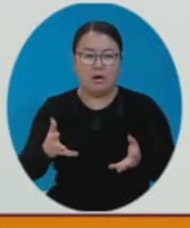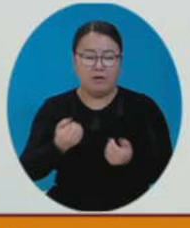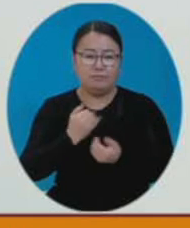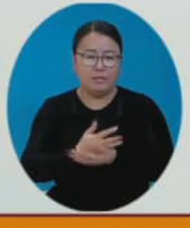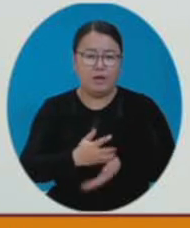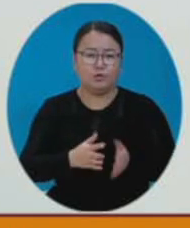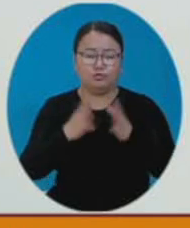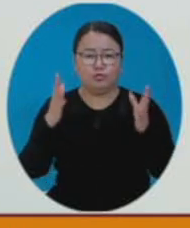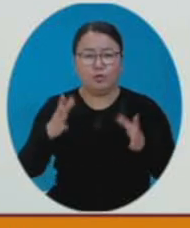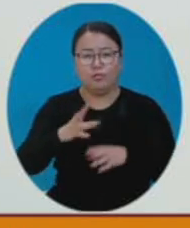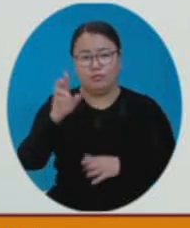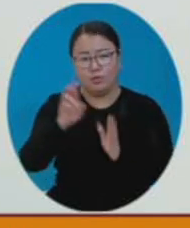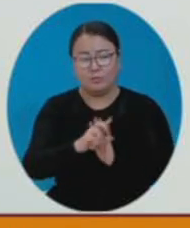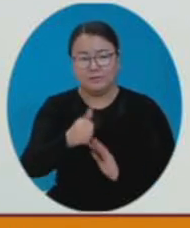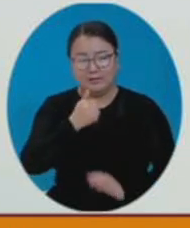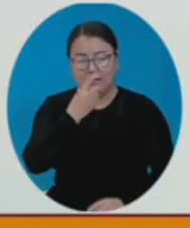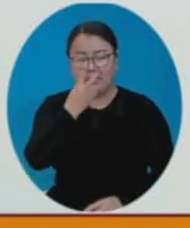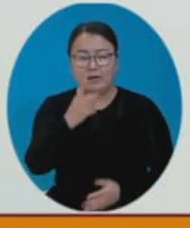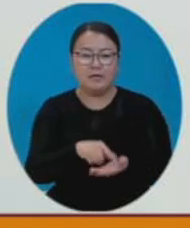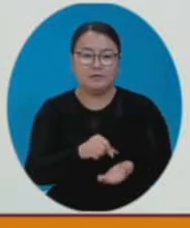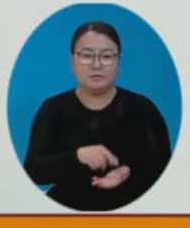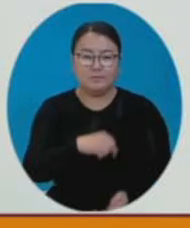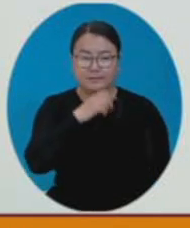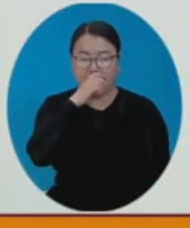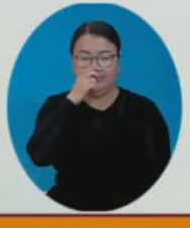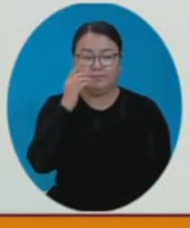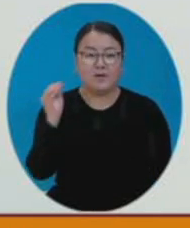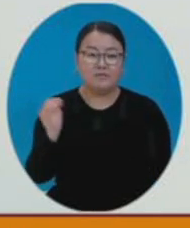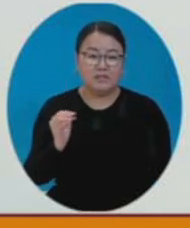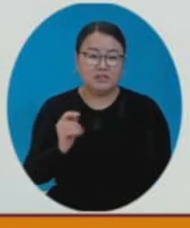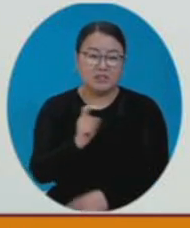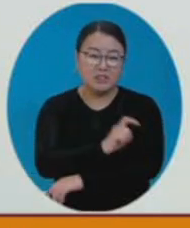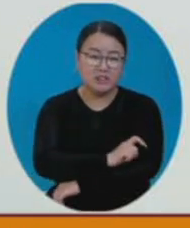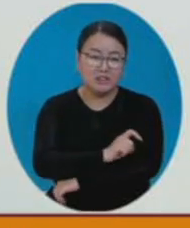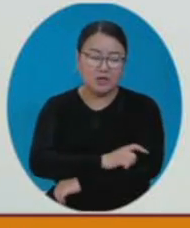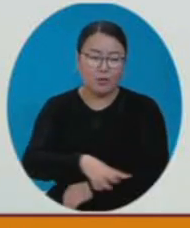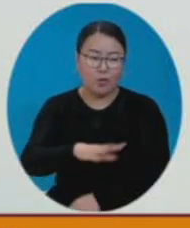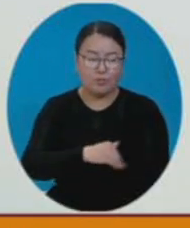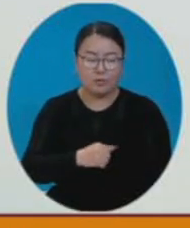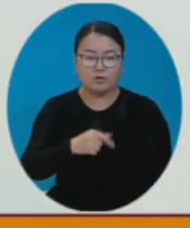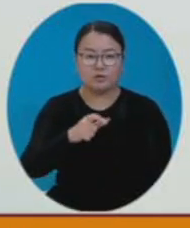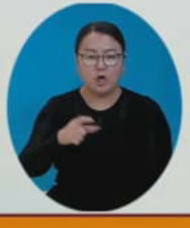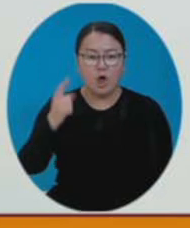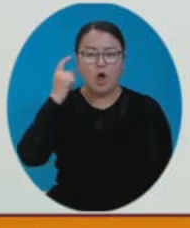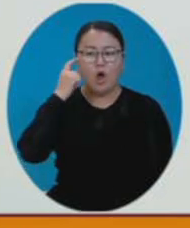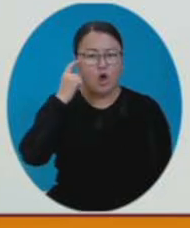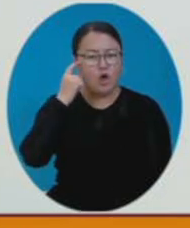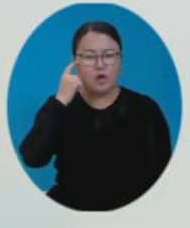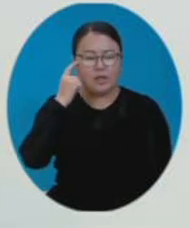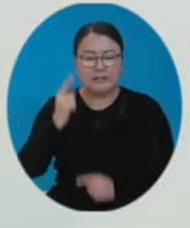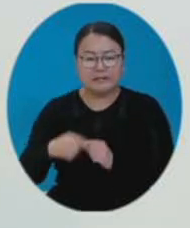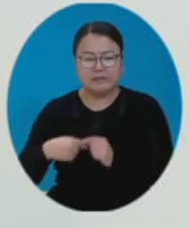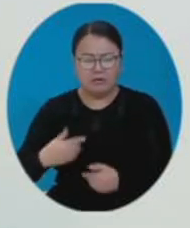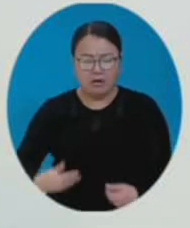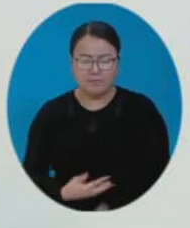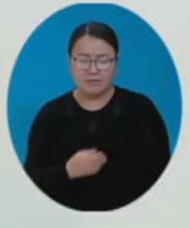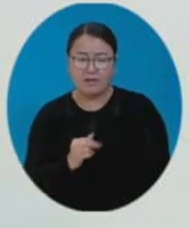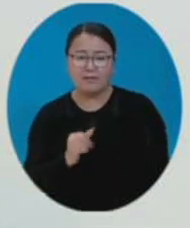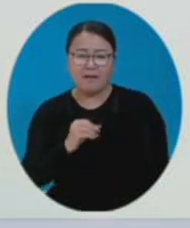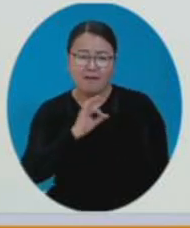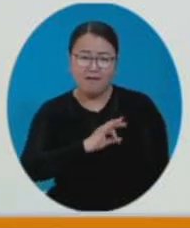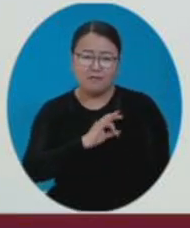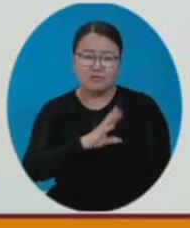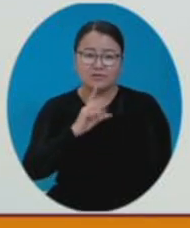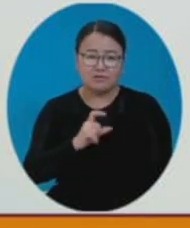энэ талаас нь бид нар харах хэрэгтэй гэж ойлгож байна. Физикийн хичээлийг хүмүүс ойлгож мэдхээс илүү амьдралдаа яаж хэрэглэх вэ гэдэг нь чухал шүү дээ,